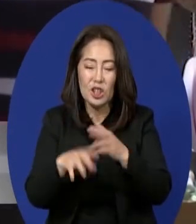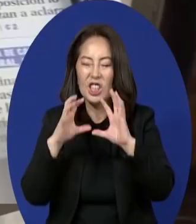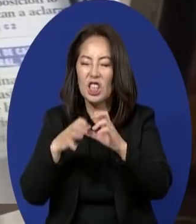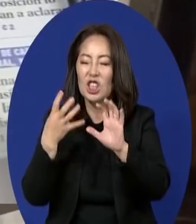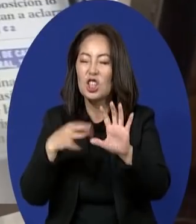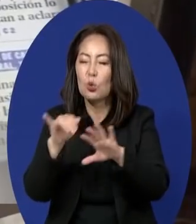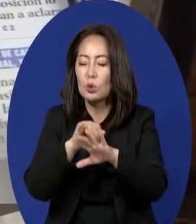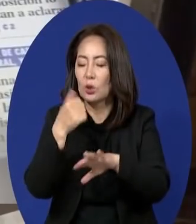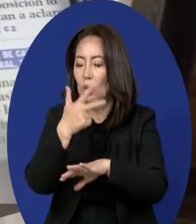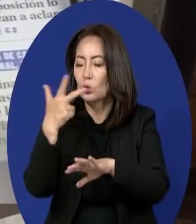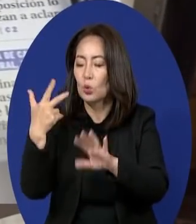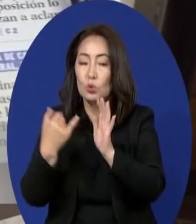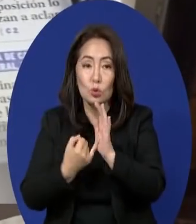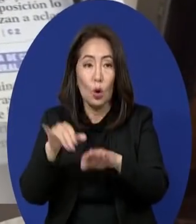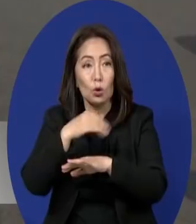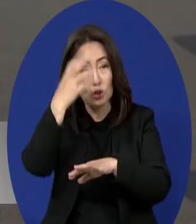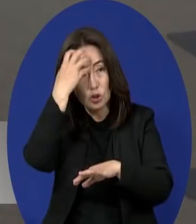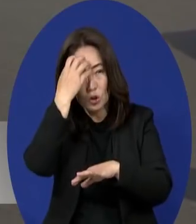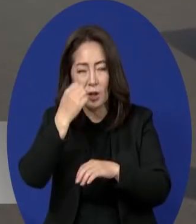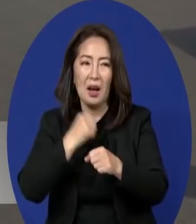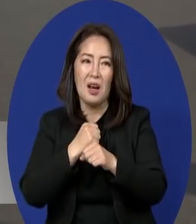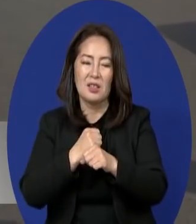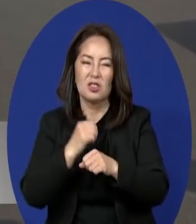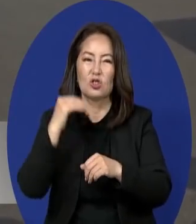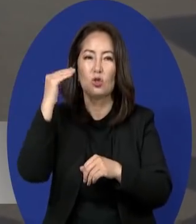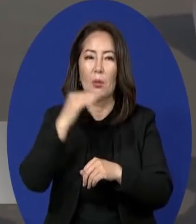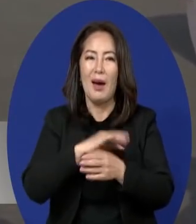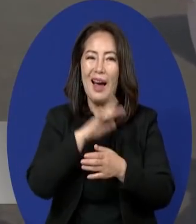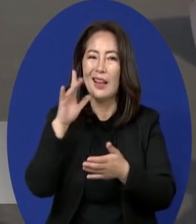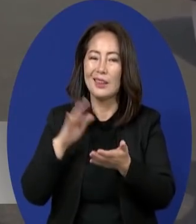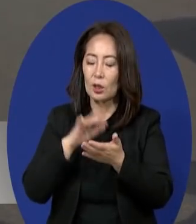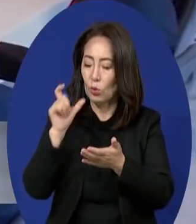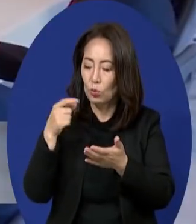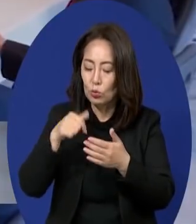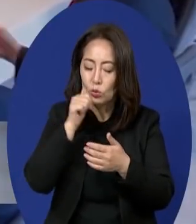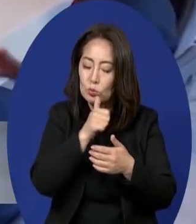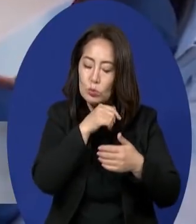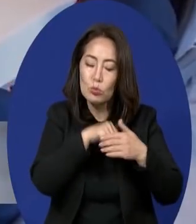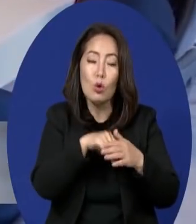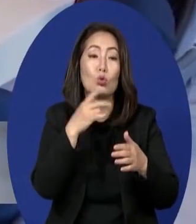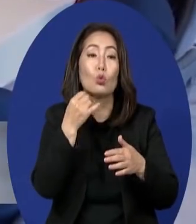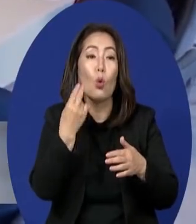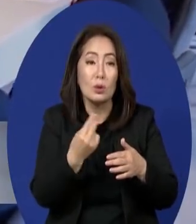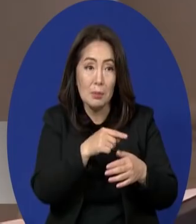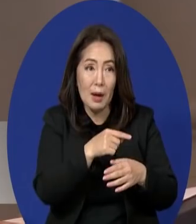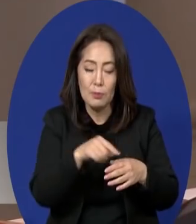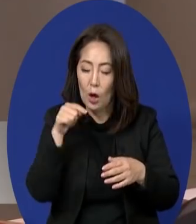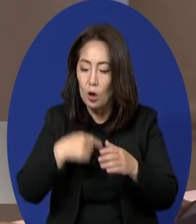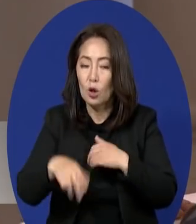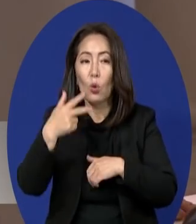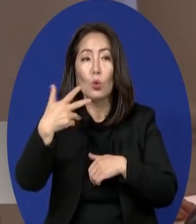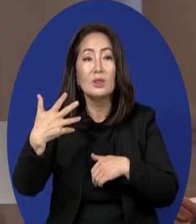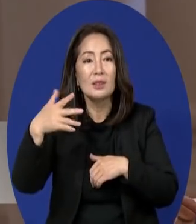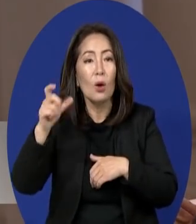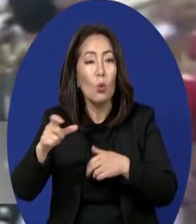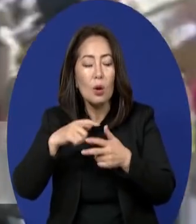улсын 336 улс төрч төр засгийн өндөр албан тушаалтнуудын нууц хөрөнгийг ил болгожээ. За тэднээс 35 нь одоо улс орон